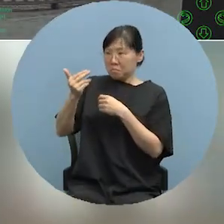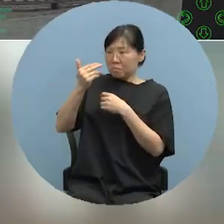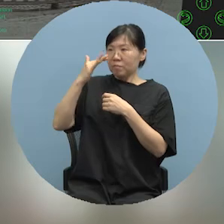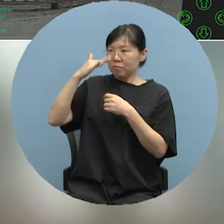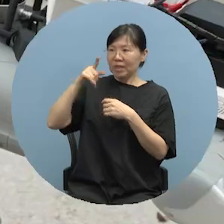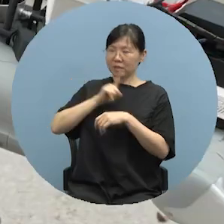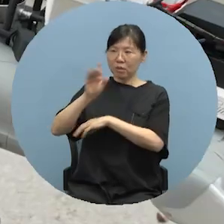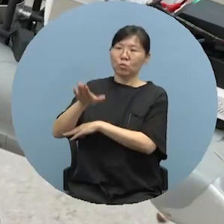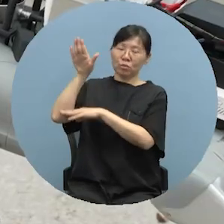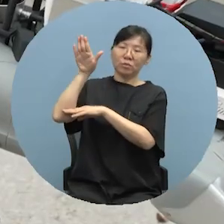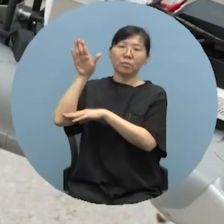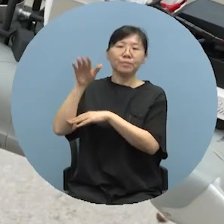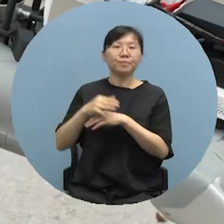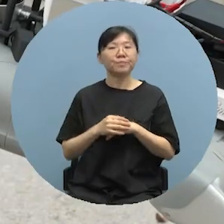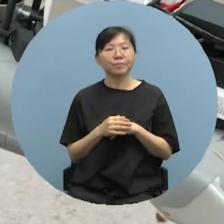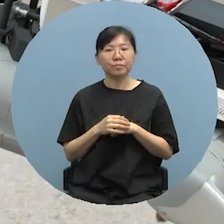体，佢就会举手示意。